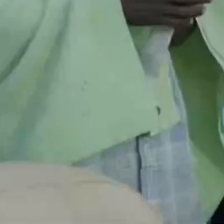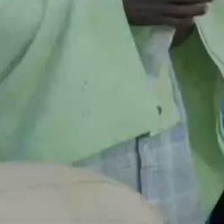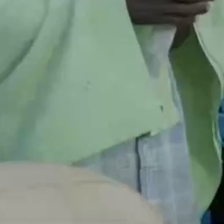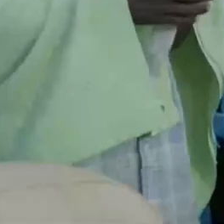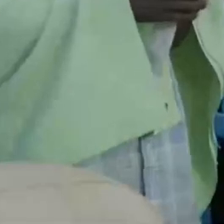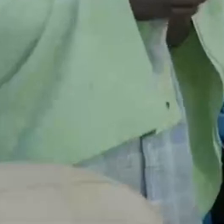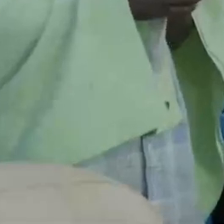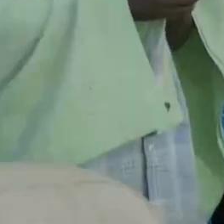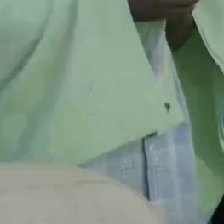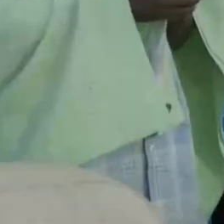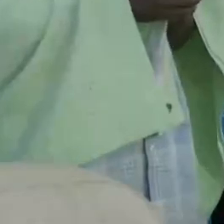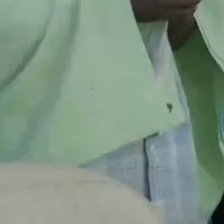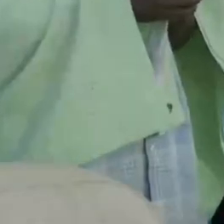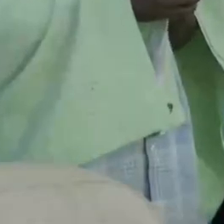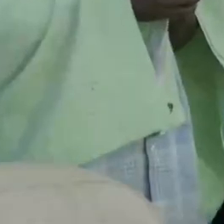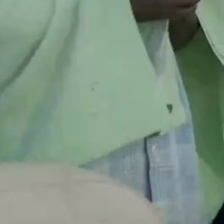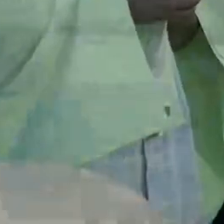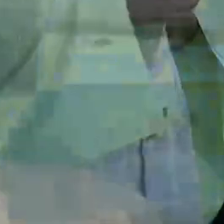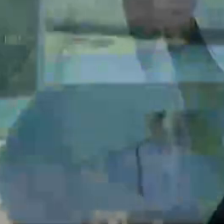Gloire à Dieu.